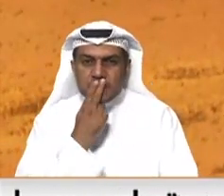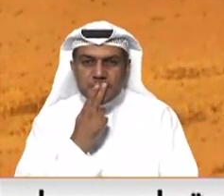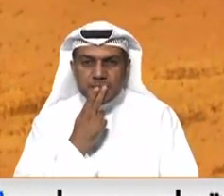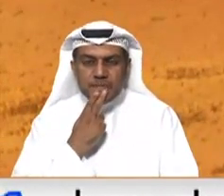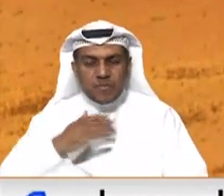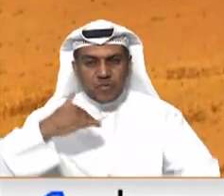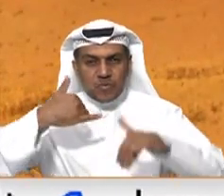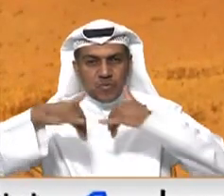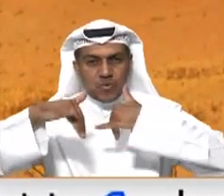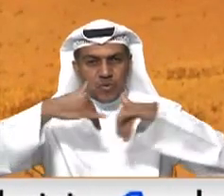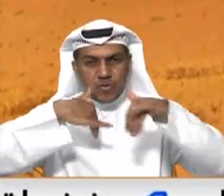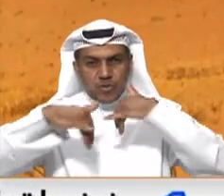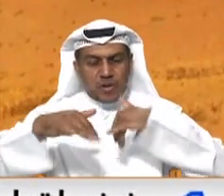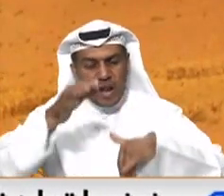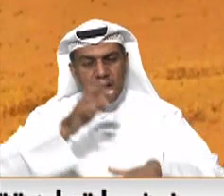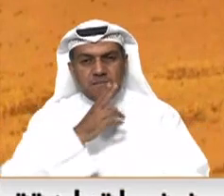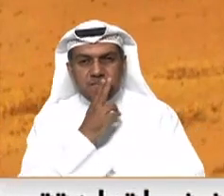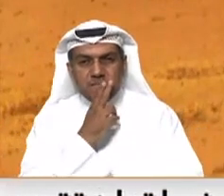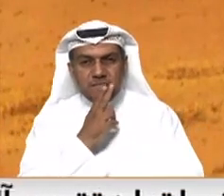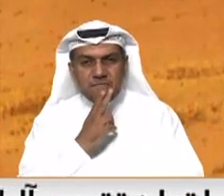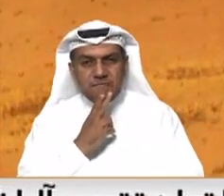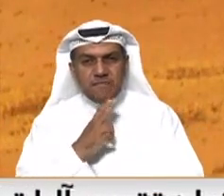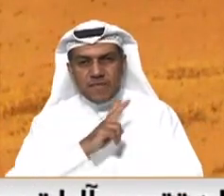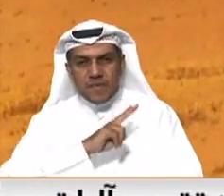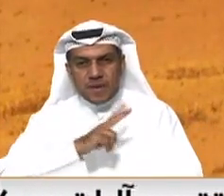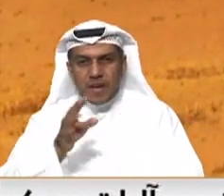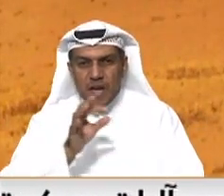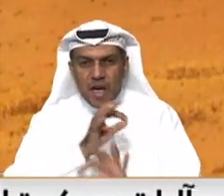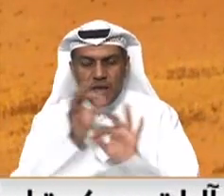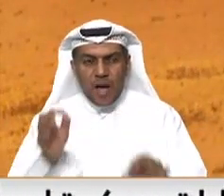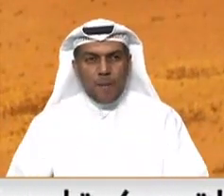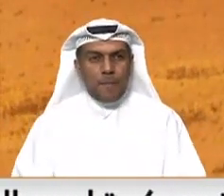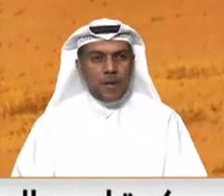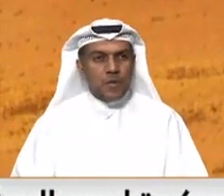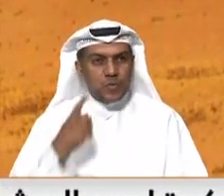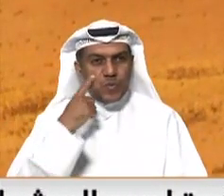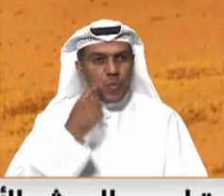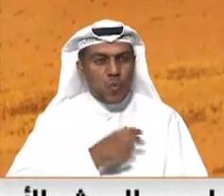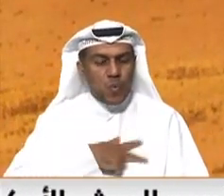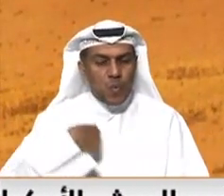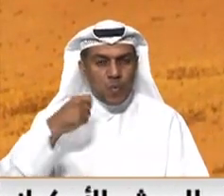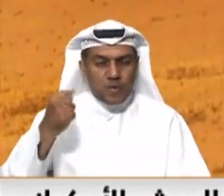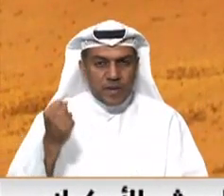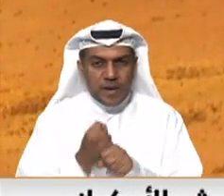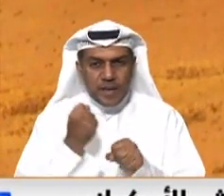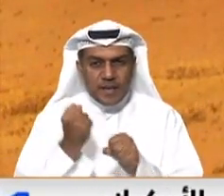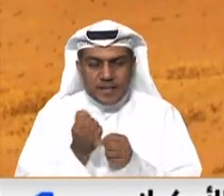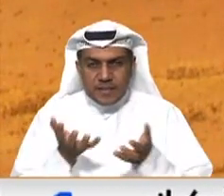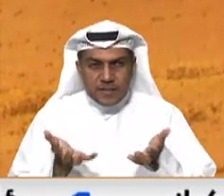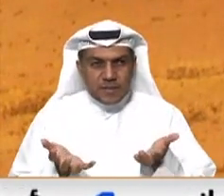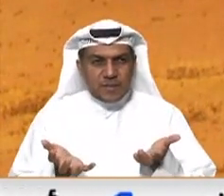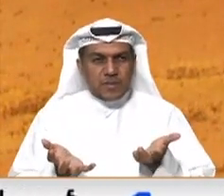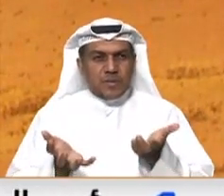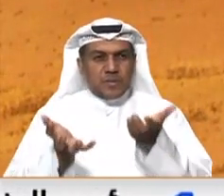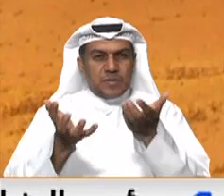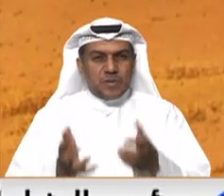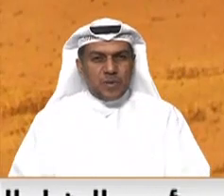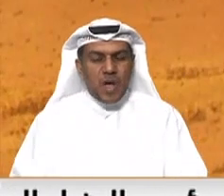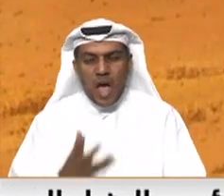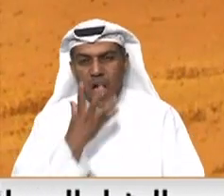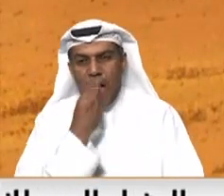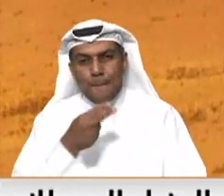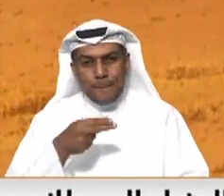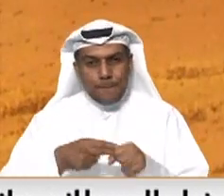البنية التحتية وشبكة الطرق. وباشرت فرق وزارة الأشغال إصلاح الطرق المتضررة في محافظة